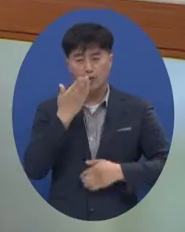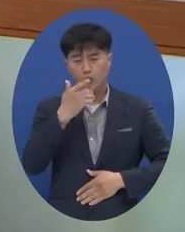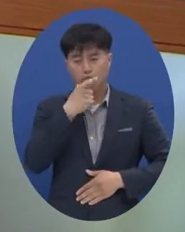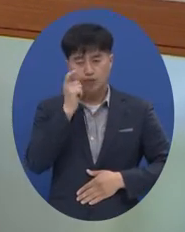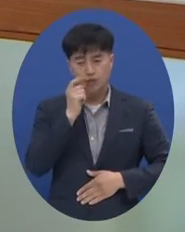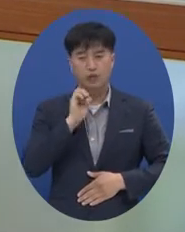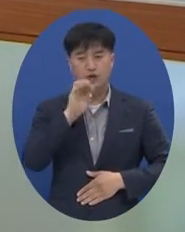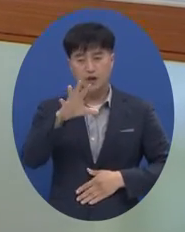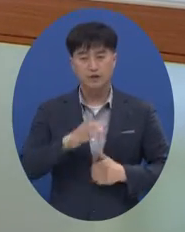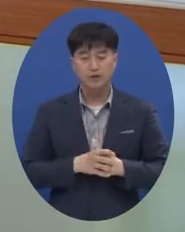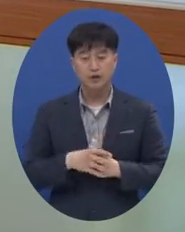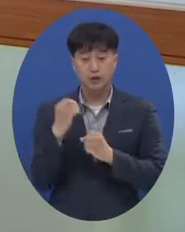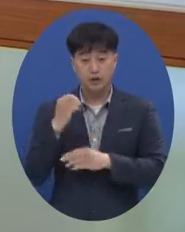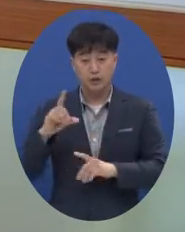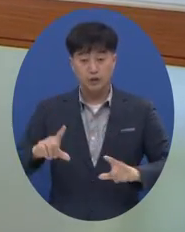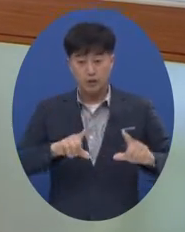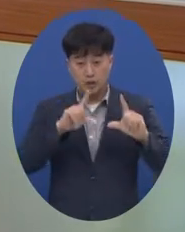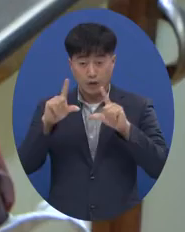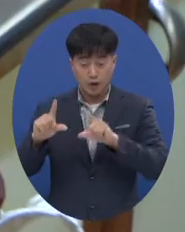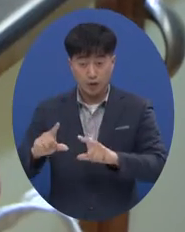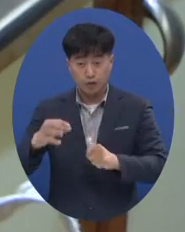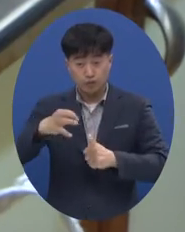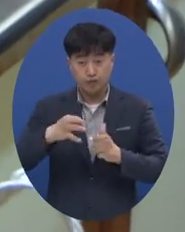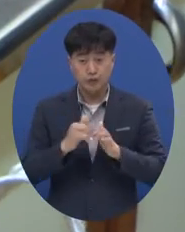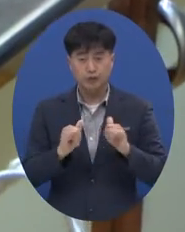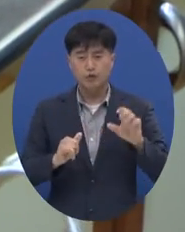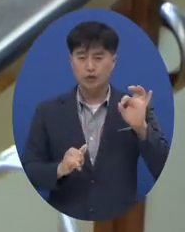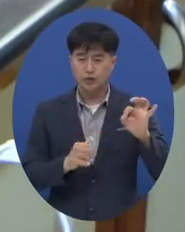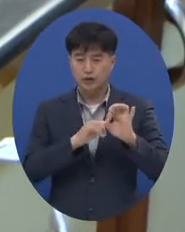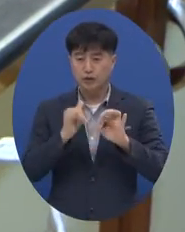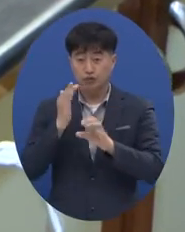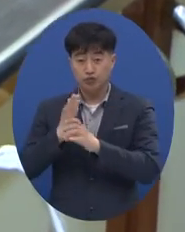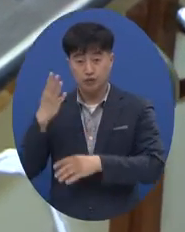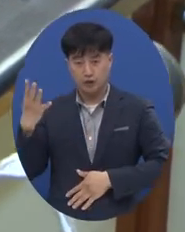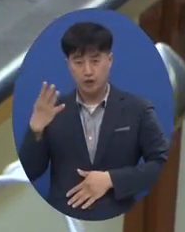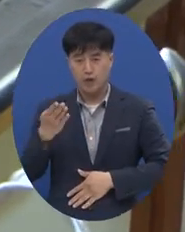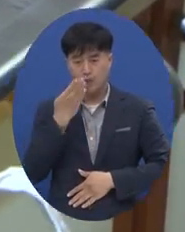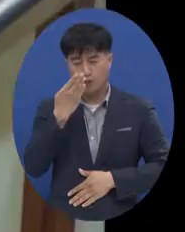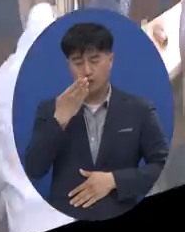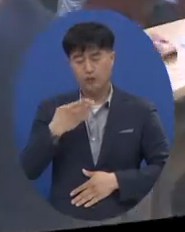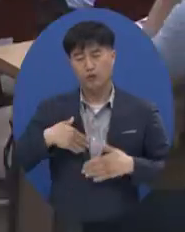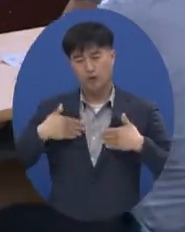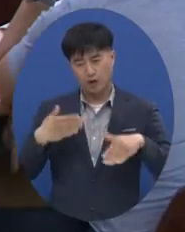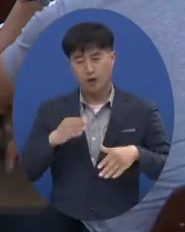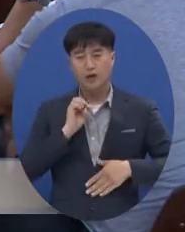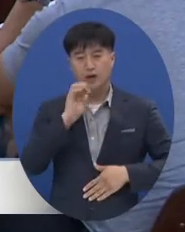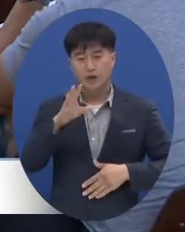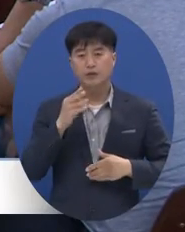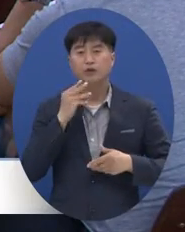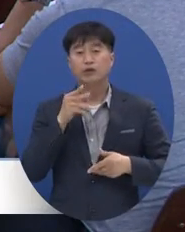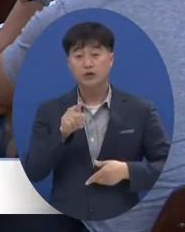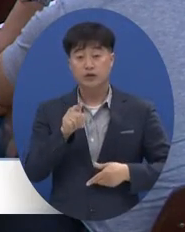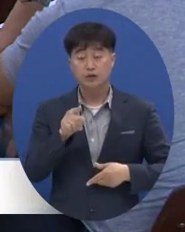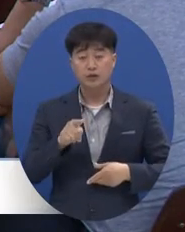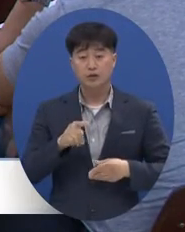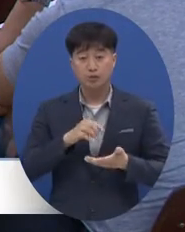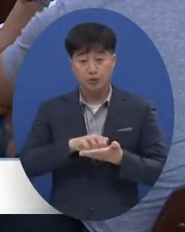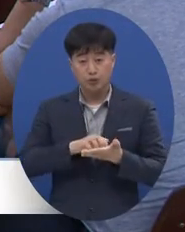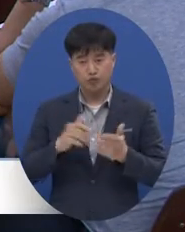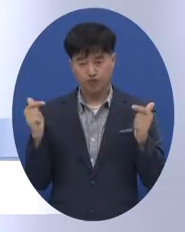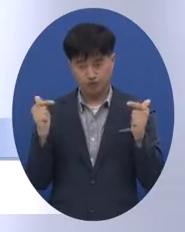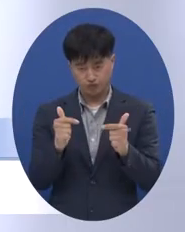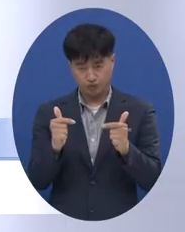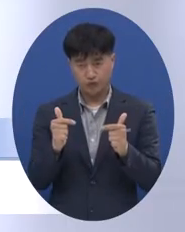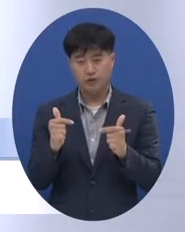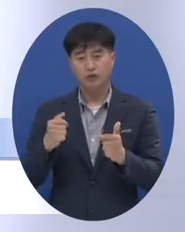답했습니다. 기초생활수급자 14명은 식생활 형편이 열악한 상태라고도 답했는데 경기도는 이 비율을 점차 개선하기로